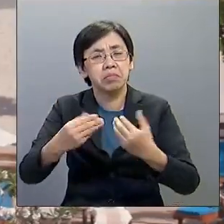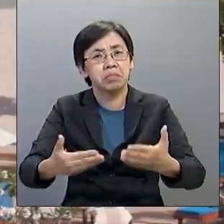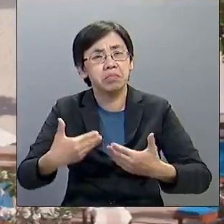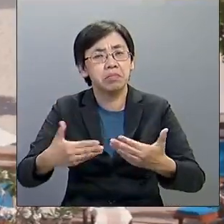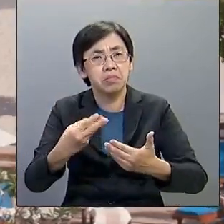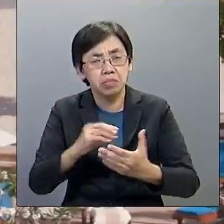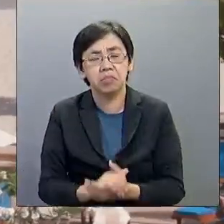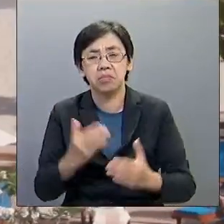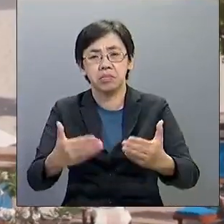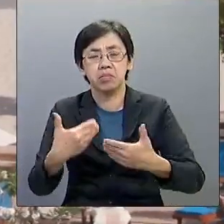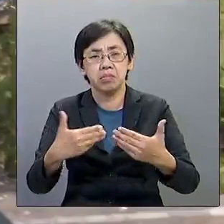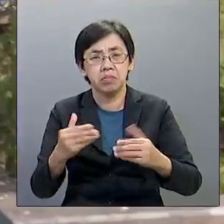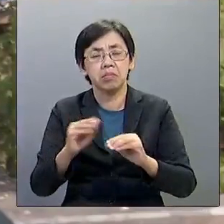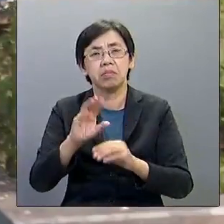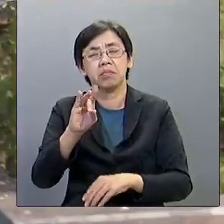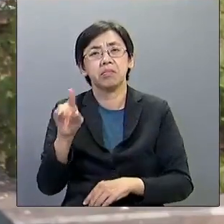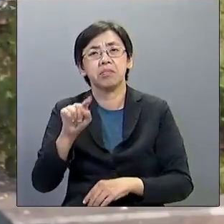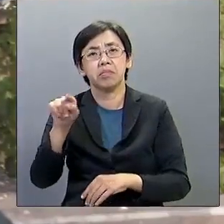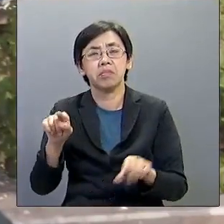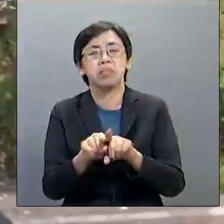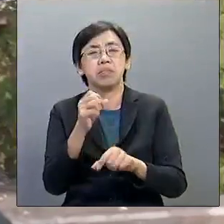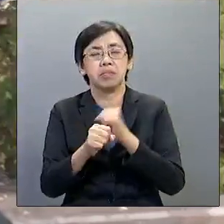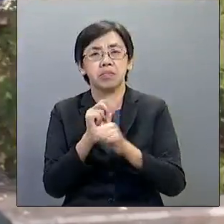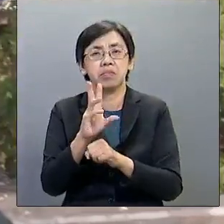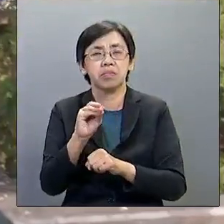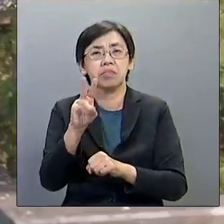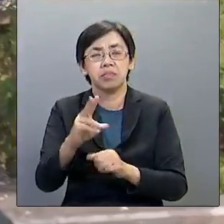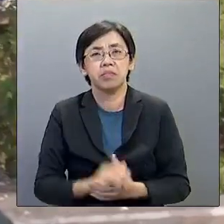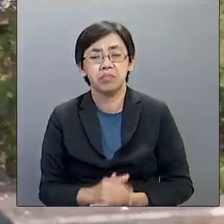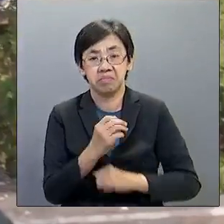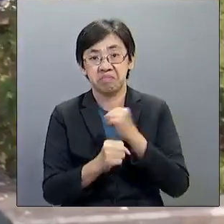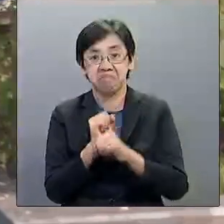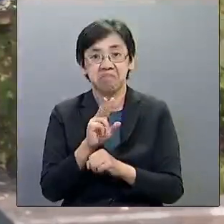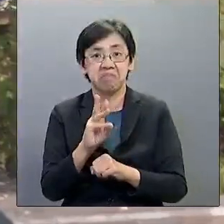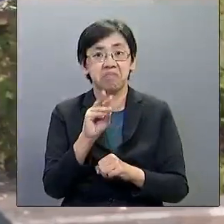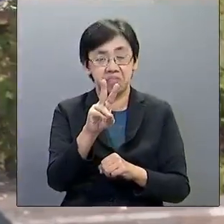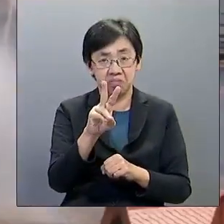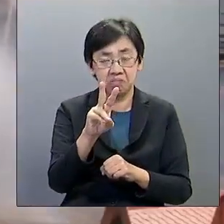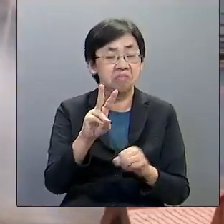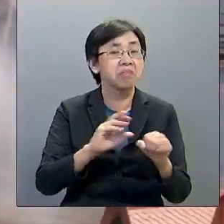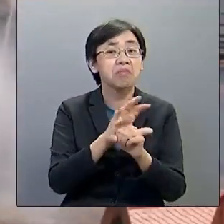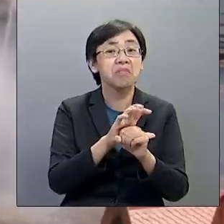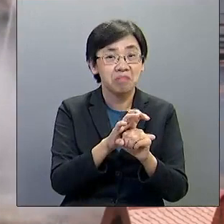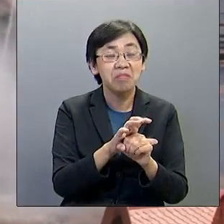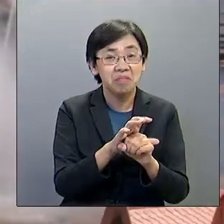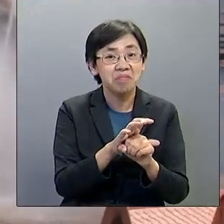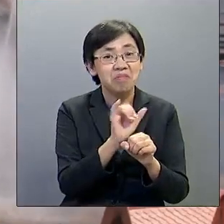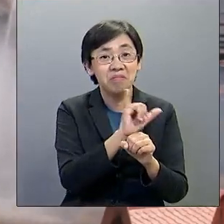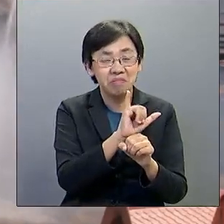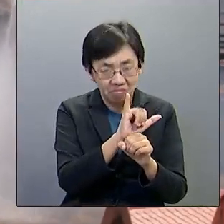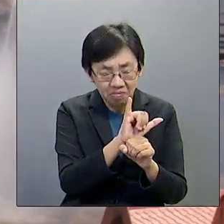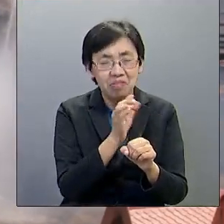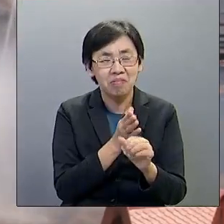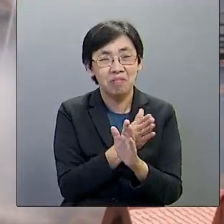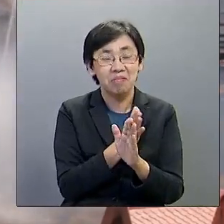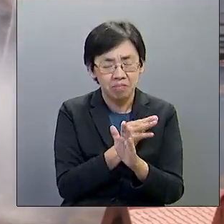า80%ของปี2562ที่เป็นปีก่อนที่จะมีโควิด-19 นะคะโดยจะเน้นไปที่กลุ่มนัก